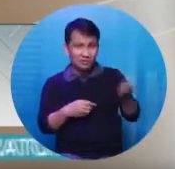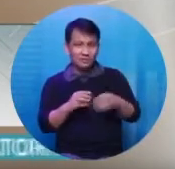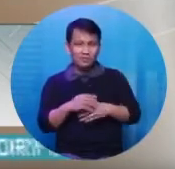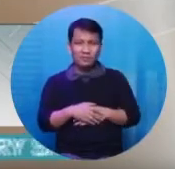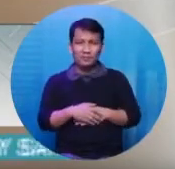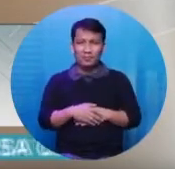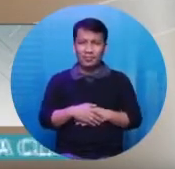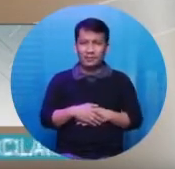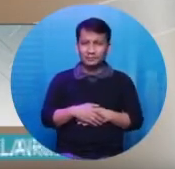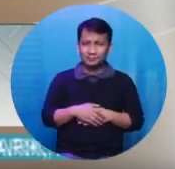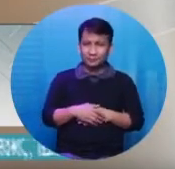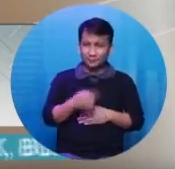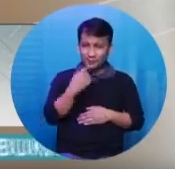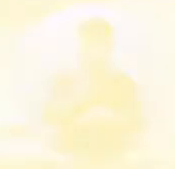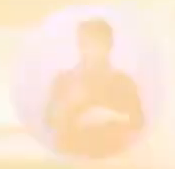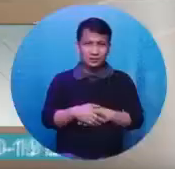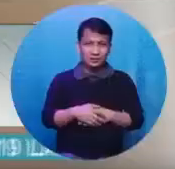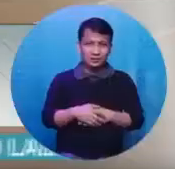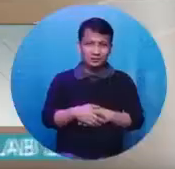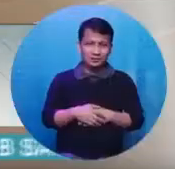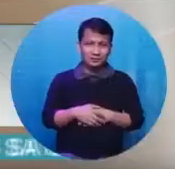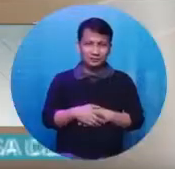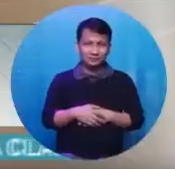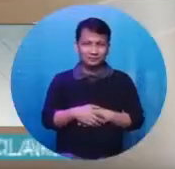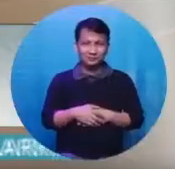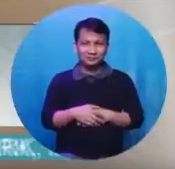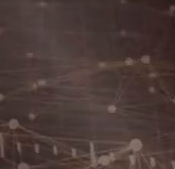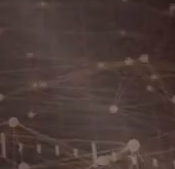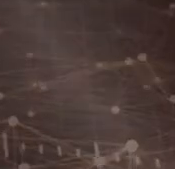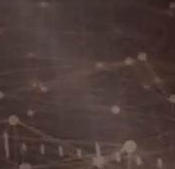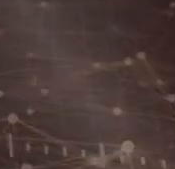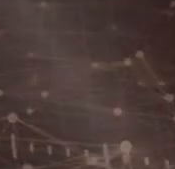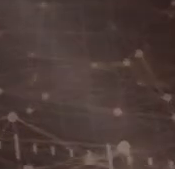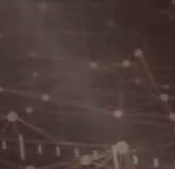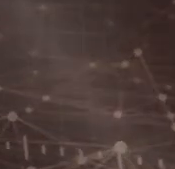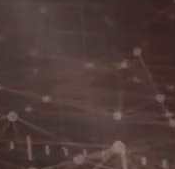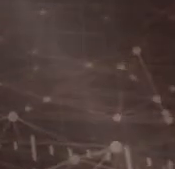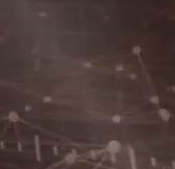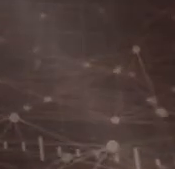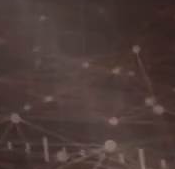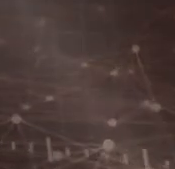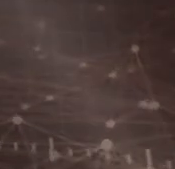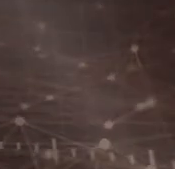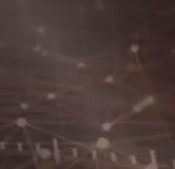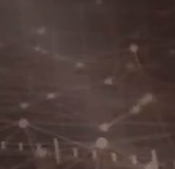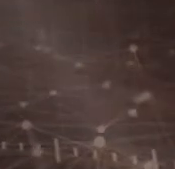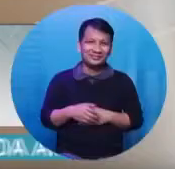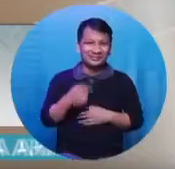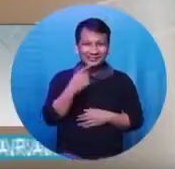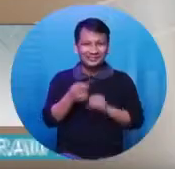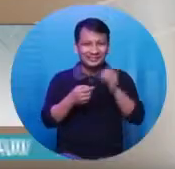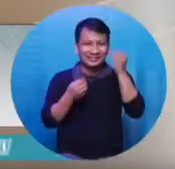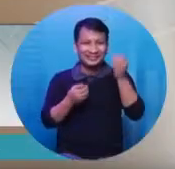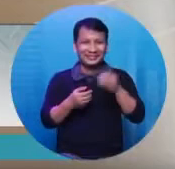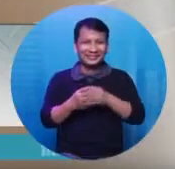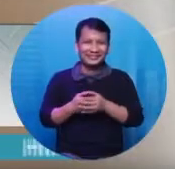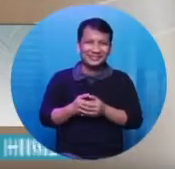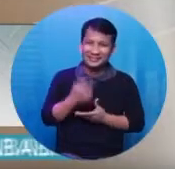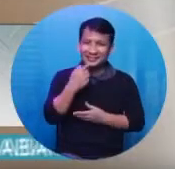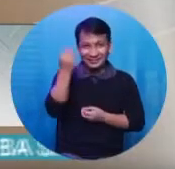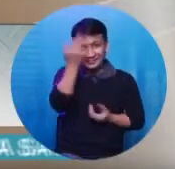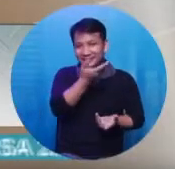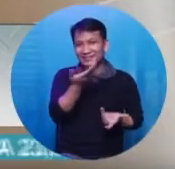may kalalagyan siya doon. May kaso siya. Kailan po kayo huling nag-usap nitong si Marlo, ma'am?